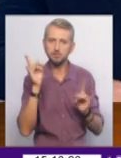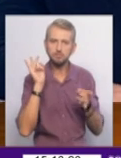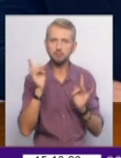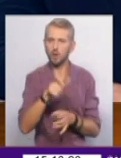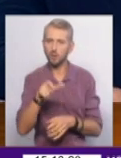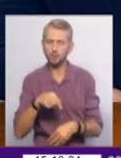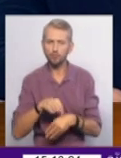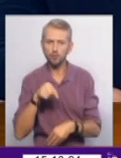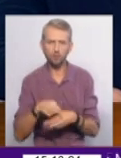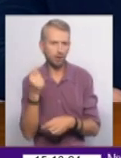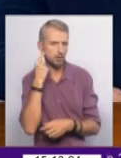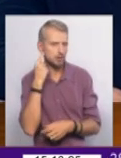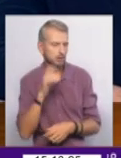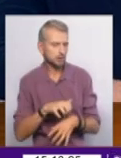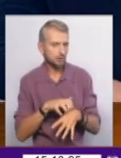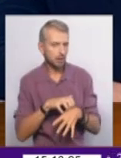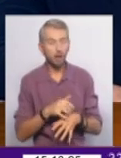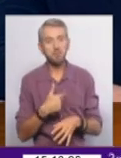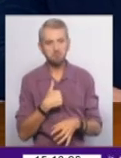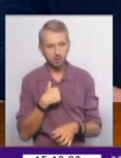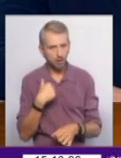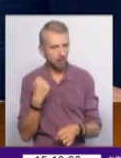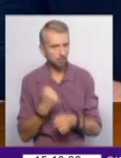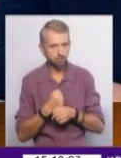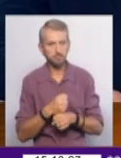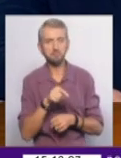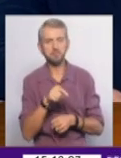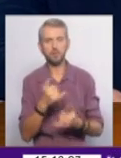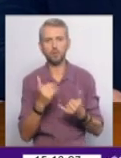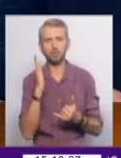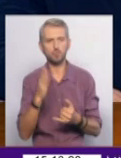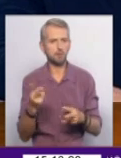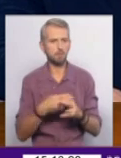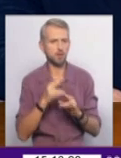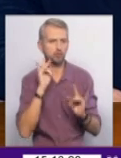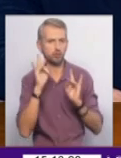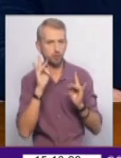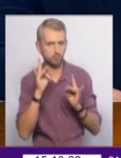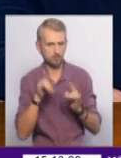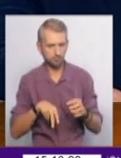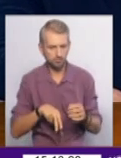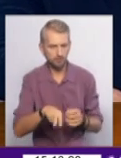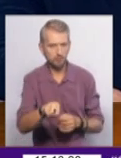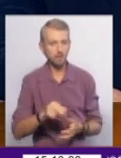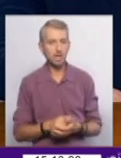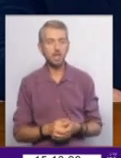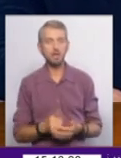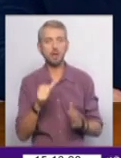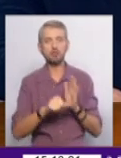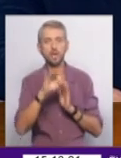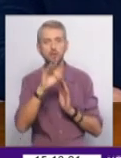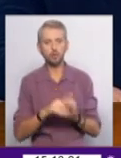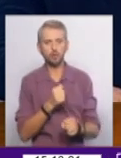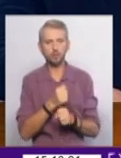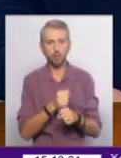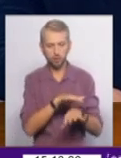Але ми все ж таки зробили це, і на сьогоднішній день це буде безшумні переїзди, які дали можливість. На 60% зроблений бортовий